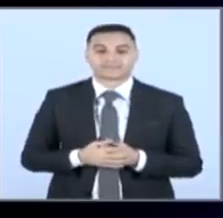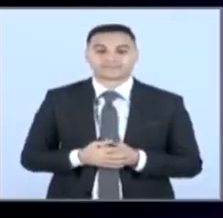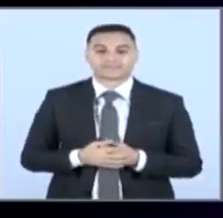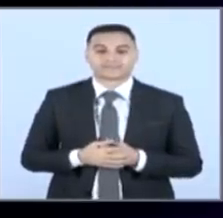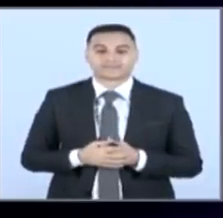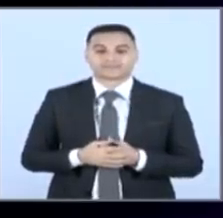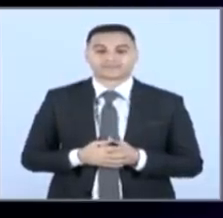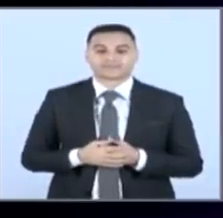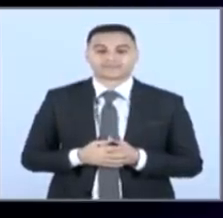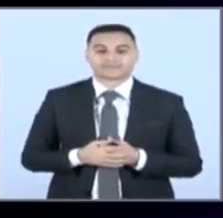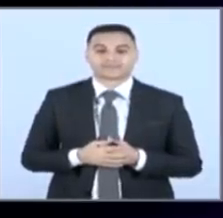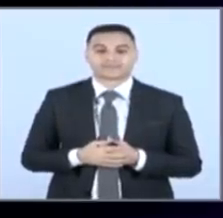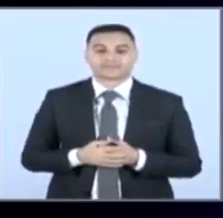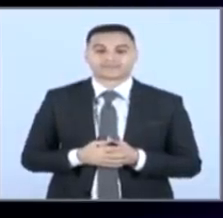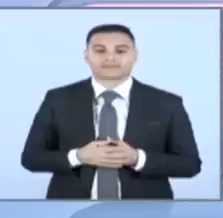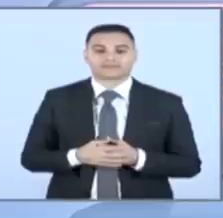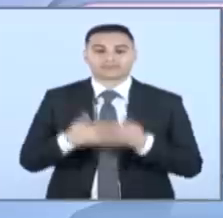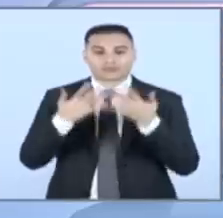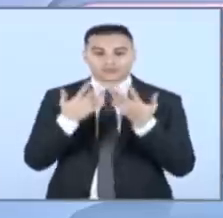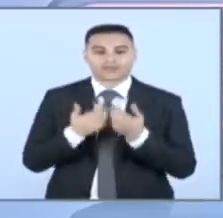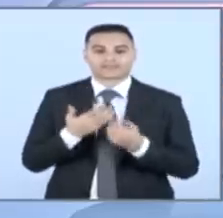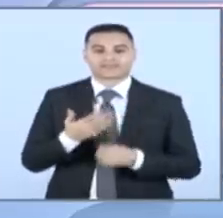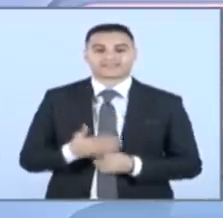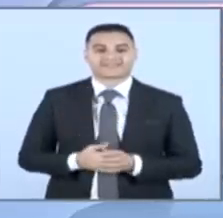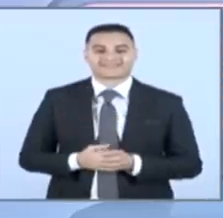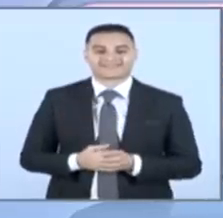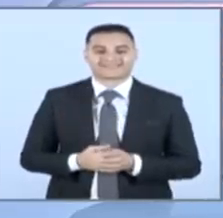رب يا رب. شاطر. قدرات ذهنيه.